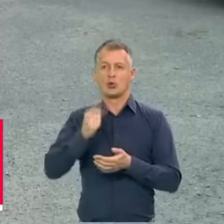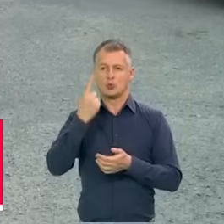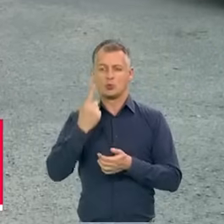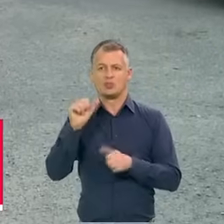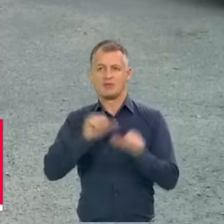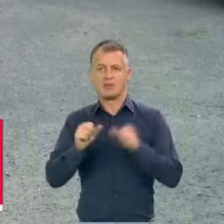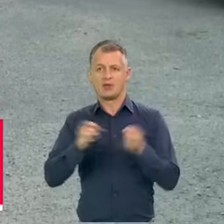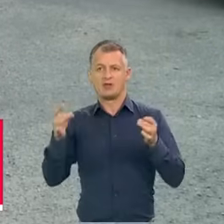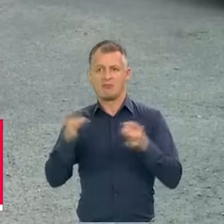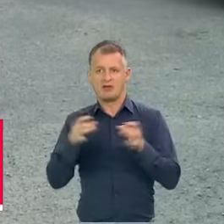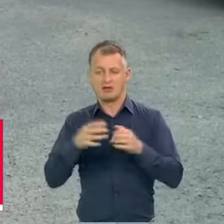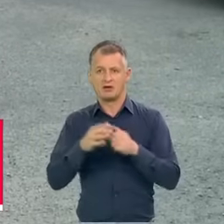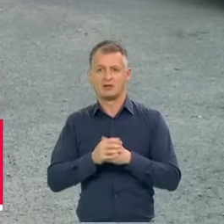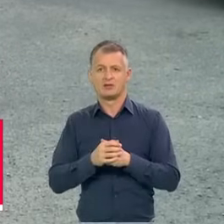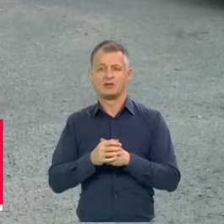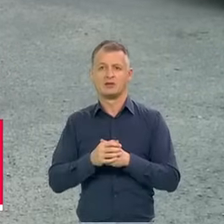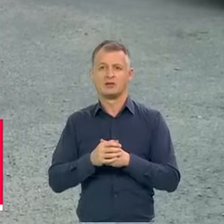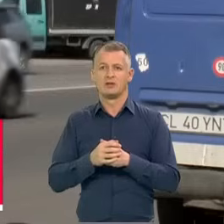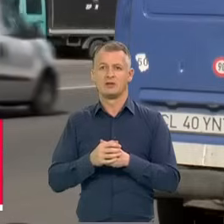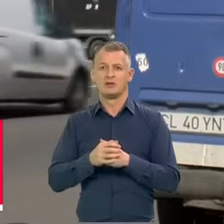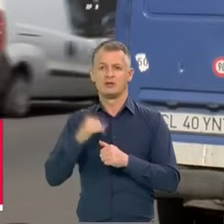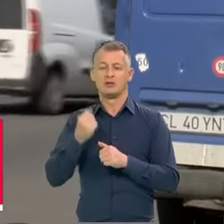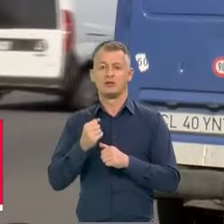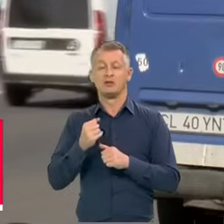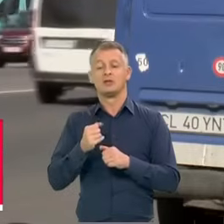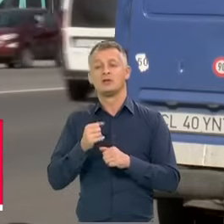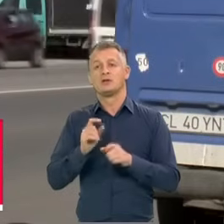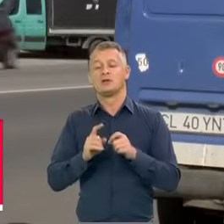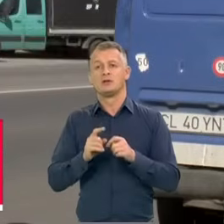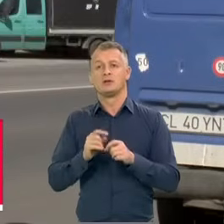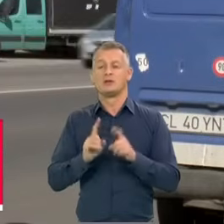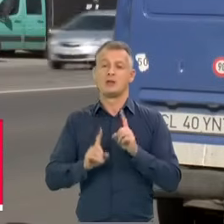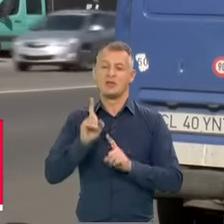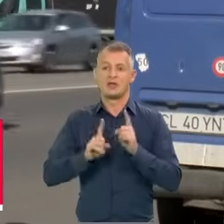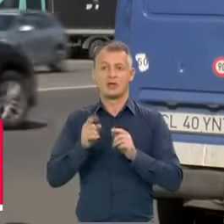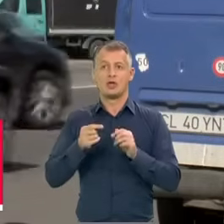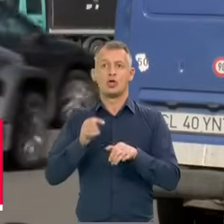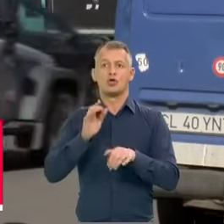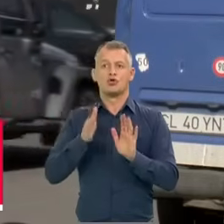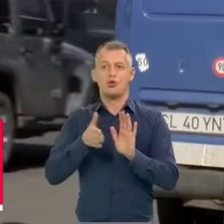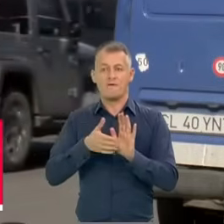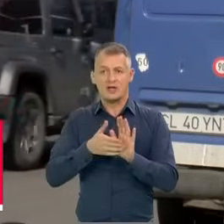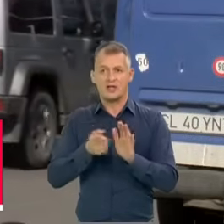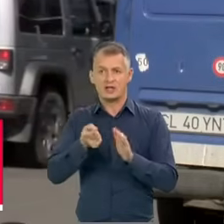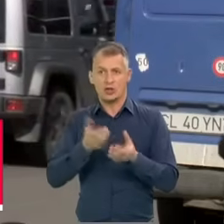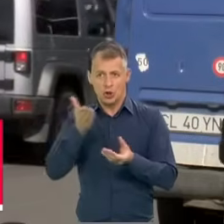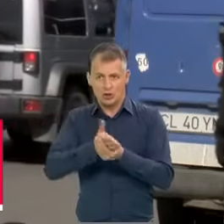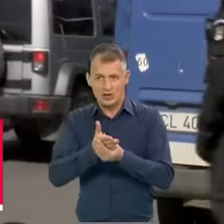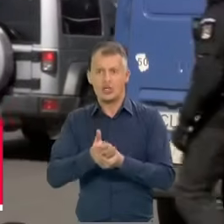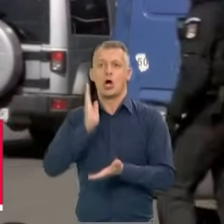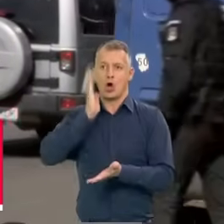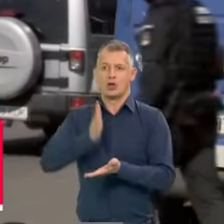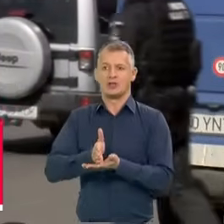funcție de probele probele și de mijloacele de probă administrate se dispun